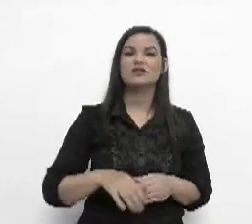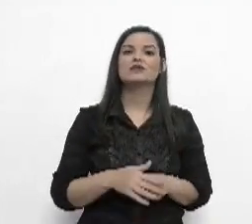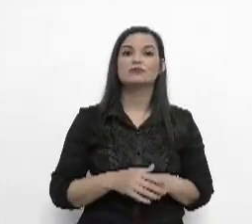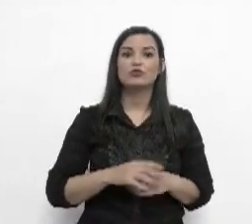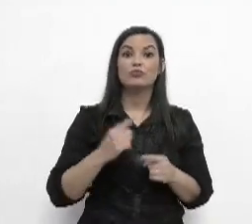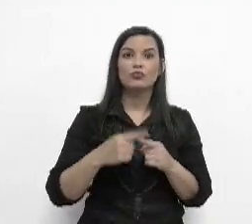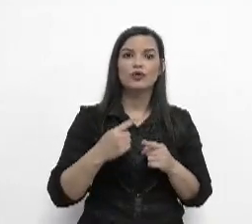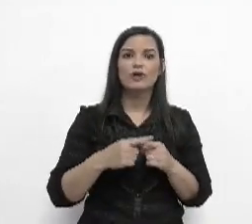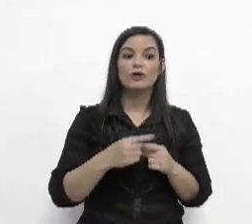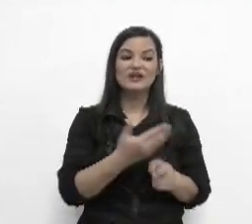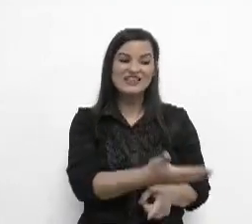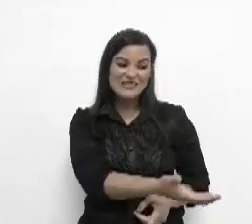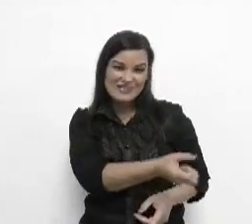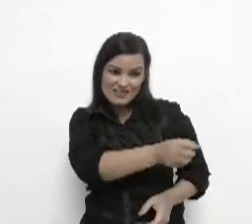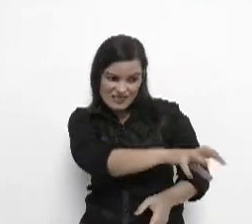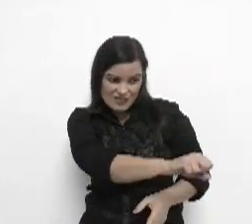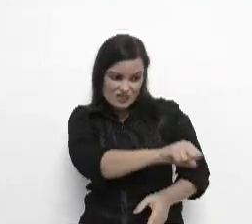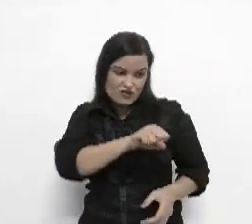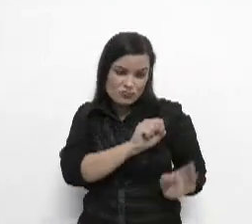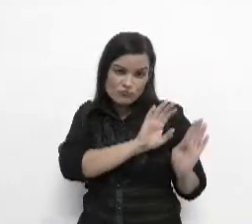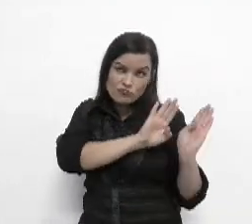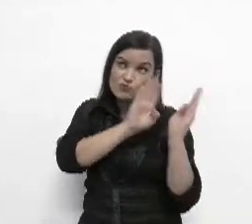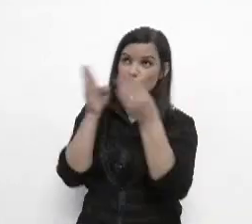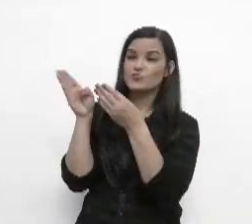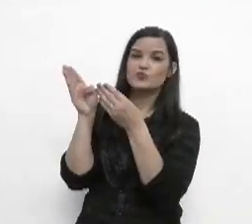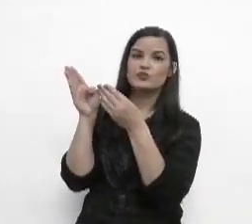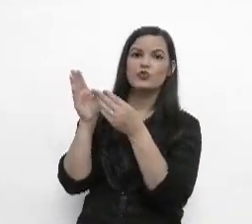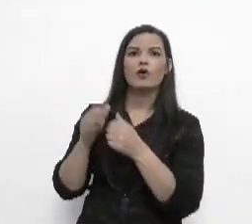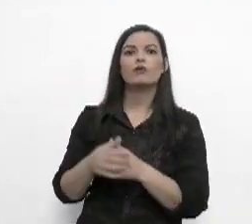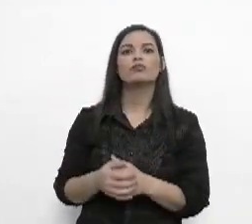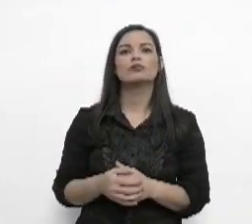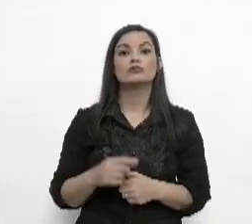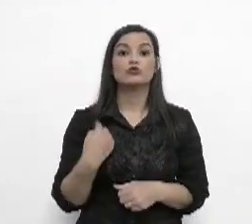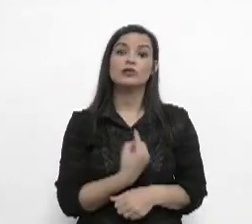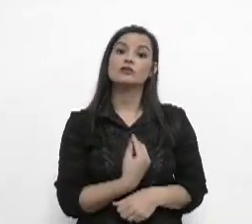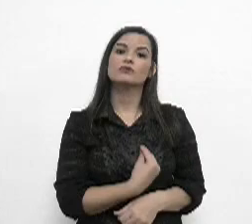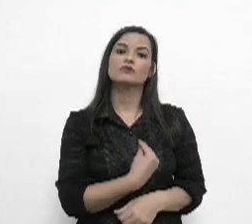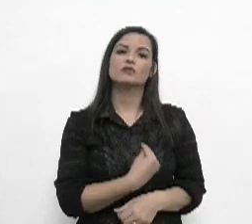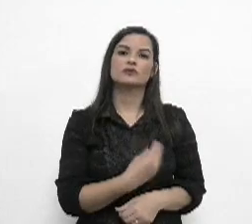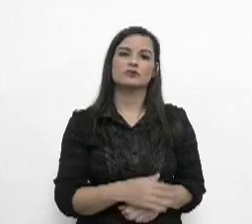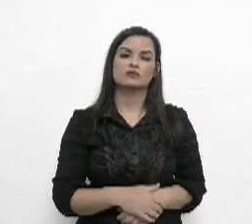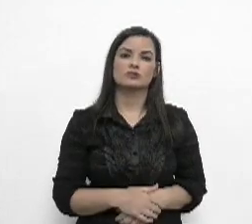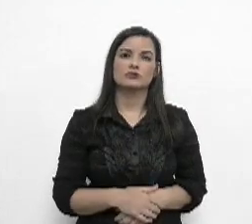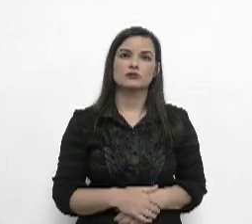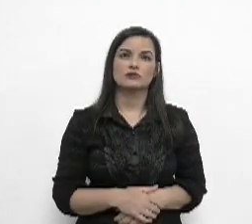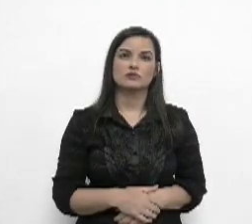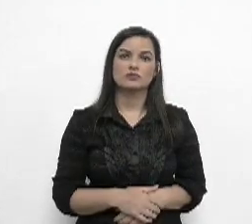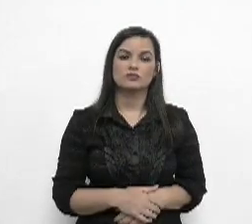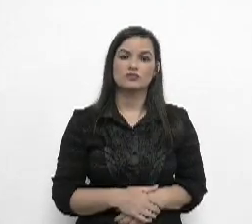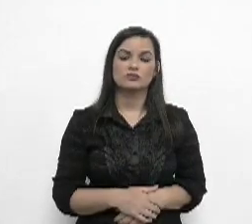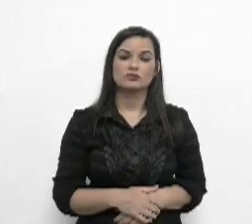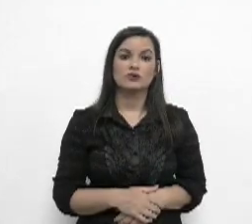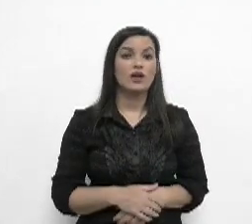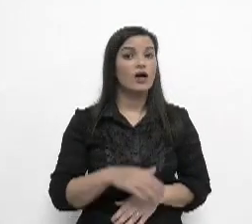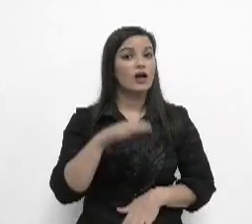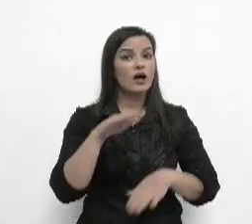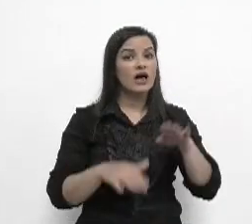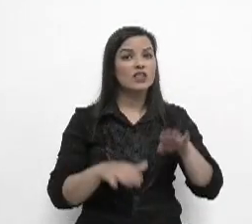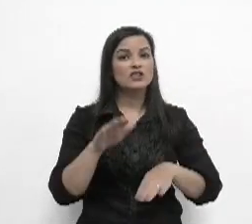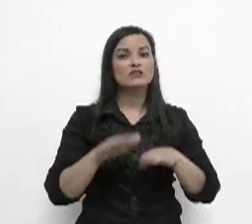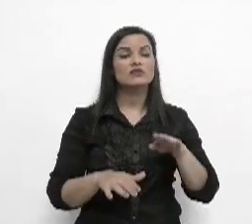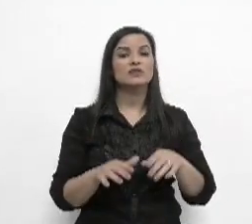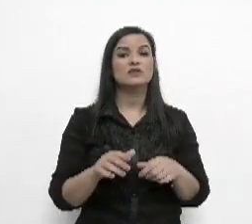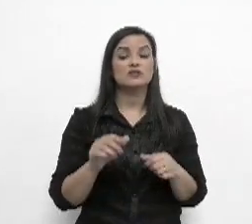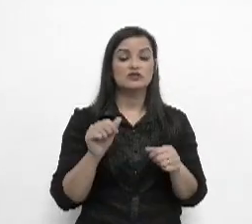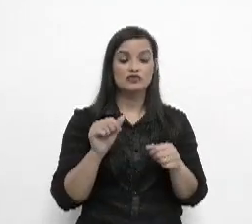계획하고 꿈꾸던 모든 것들을 차단시켜서 하나님께 집중하게 만듭니다. Ele faz com que todas as coisas em nossa vida possam vir a